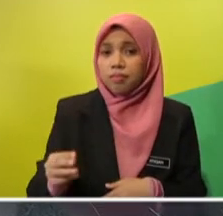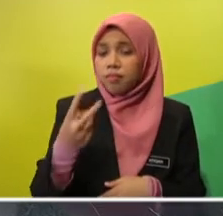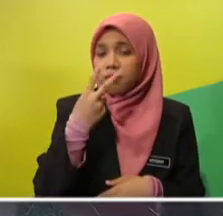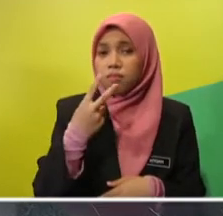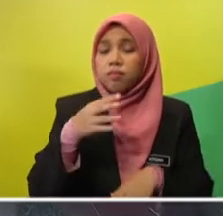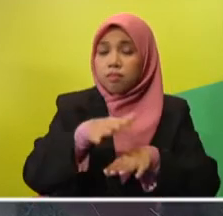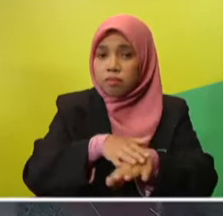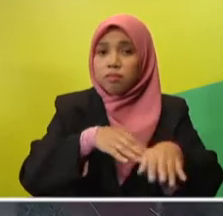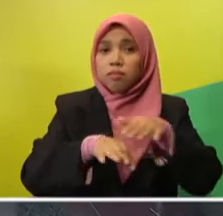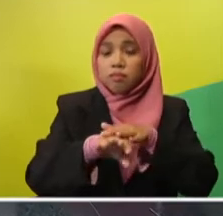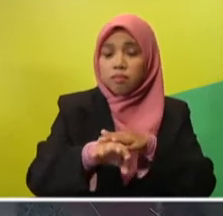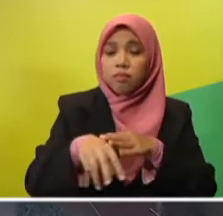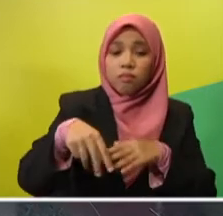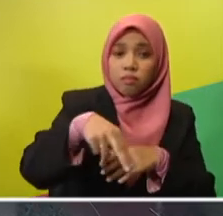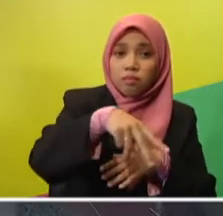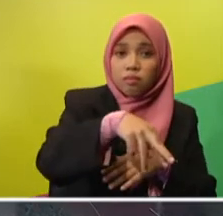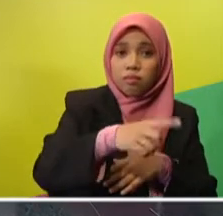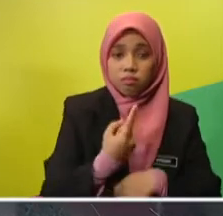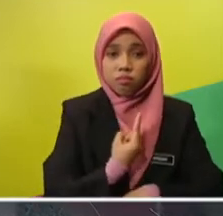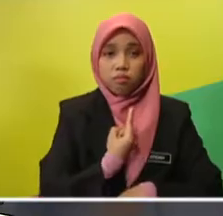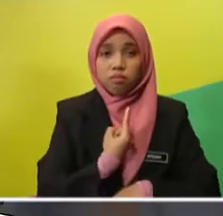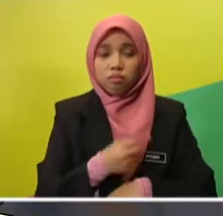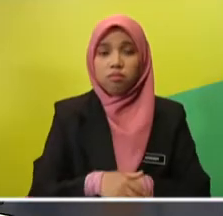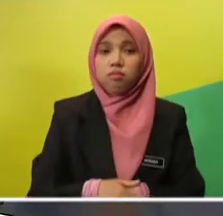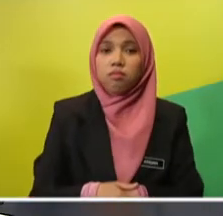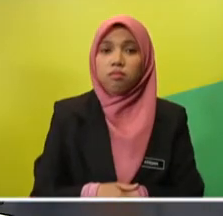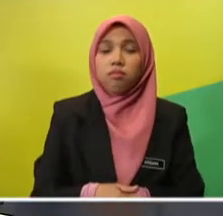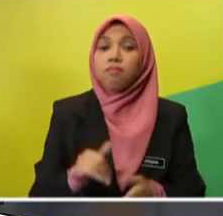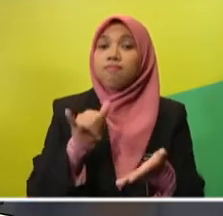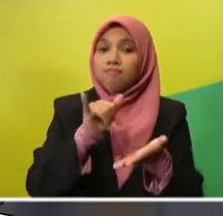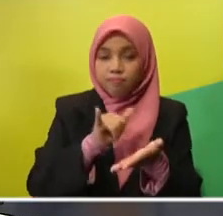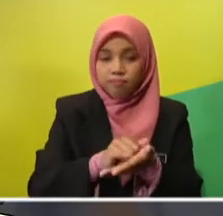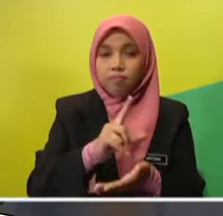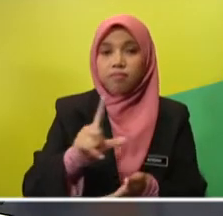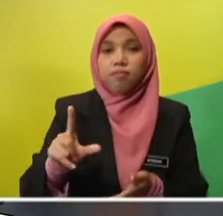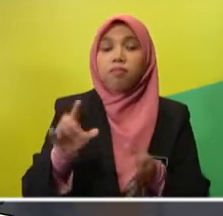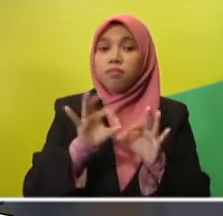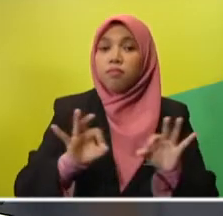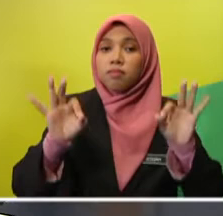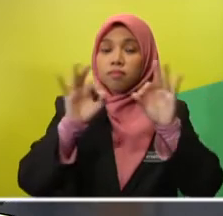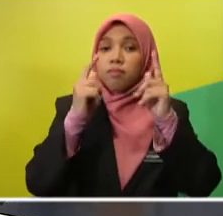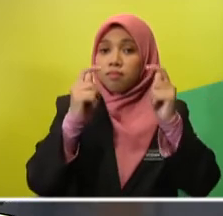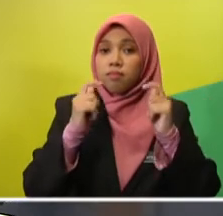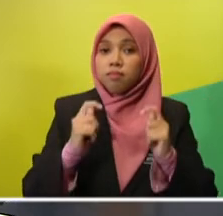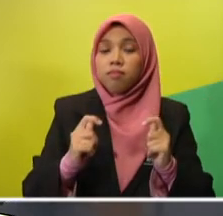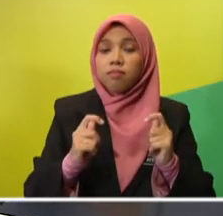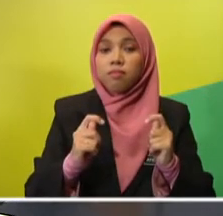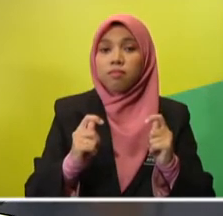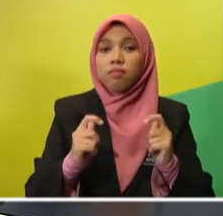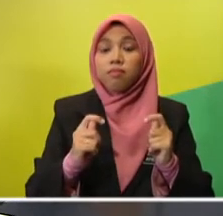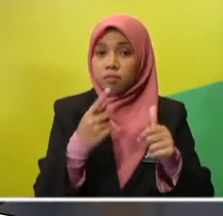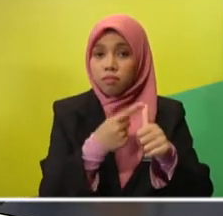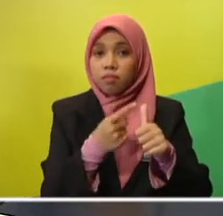seorang diri. Bagaimana dalam situasi ini, cikgu? Okey, itulah pentingnya teknik yang pertama, iaitu teknik kita sapa